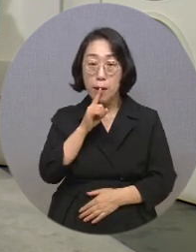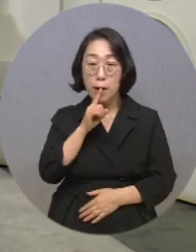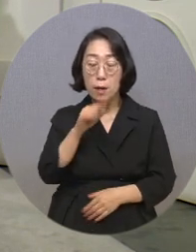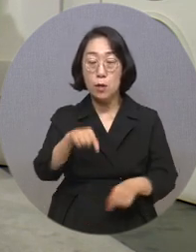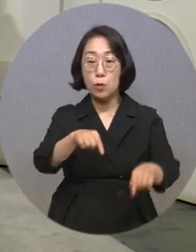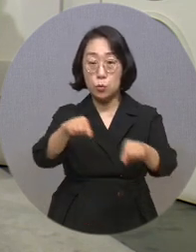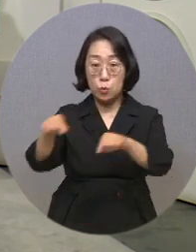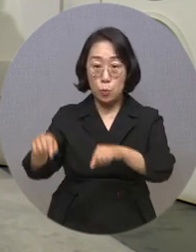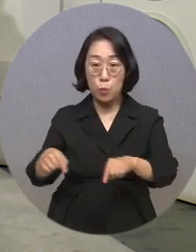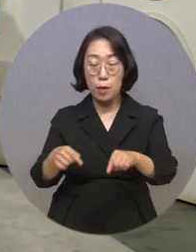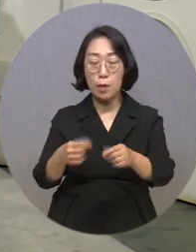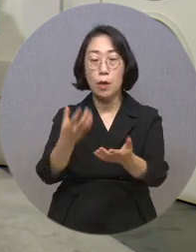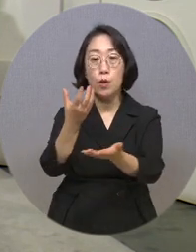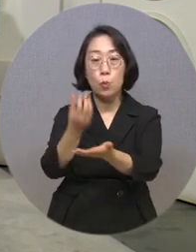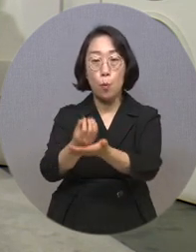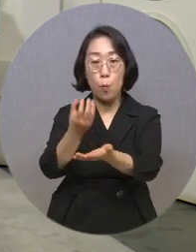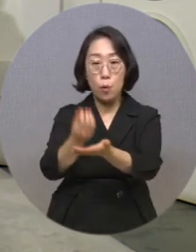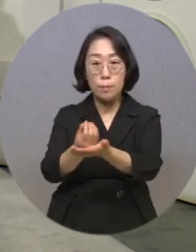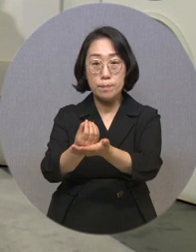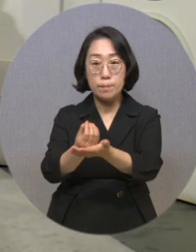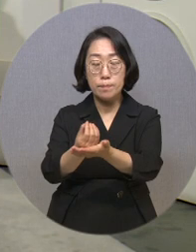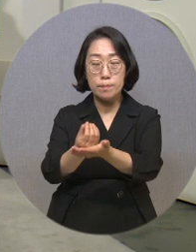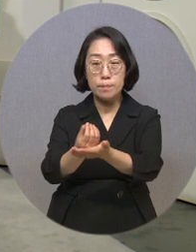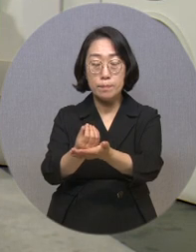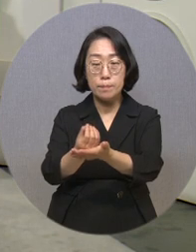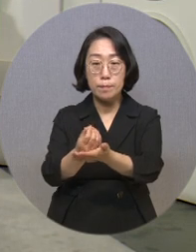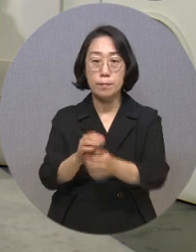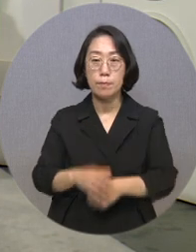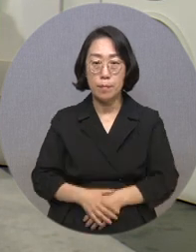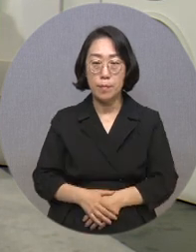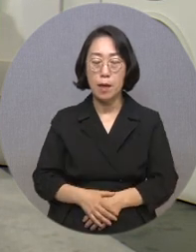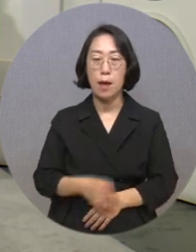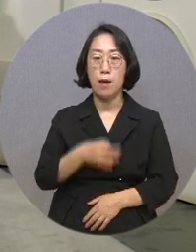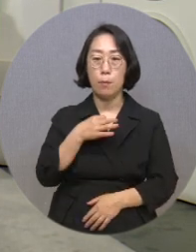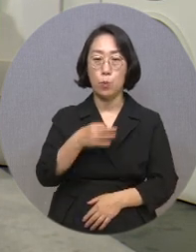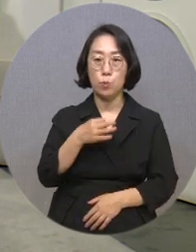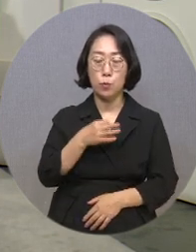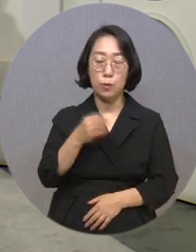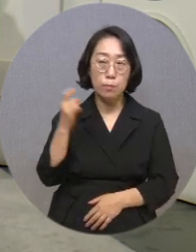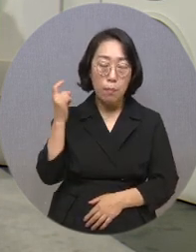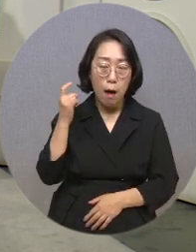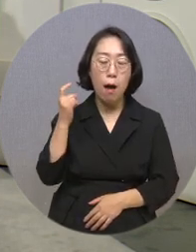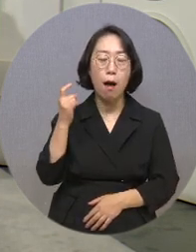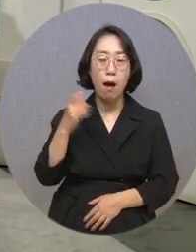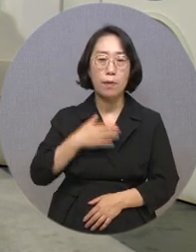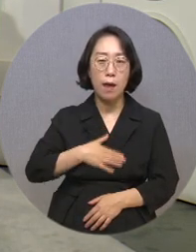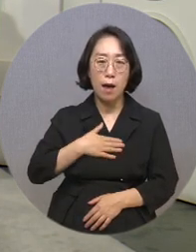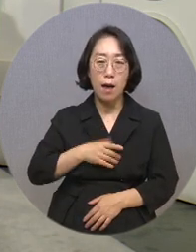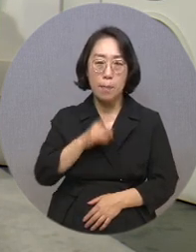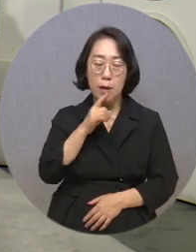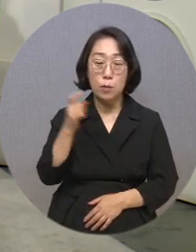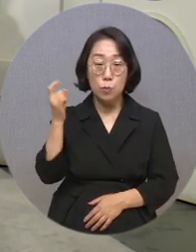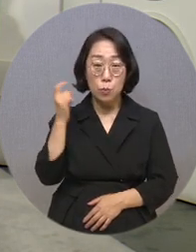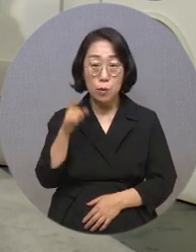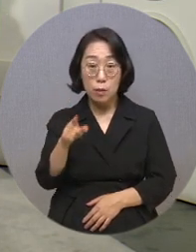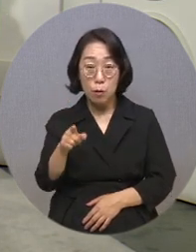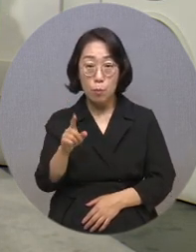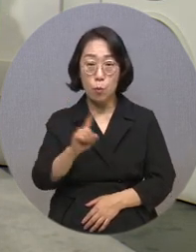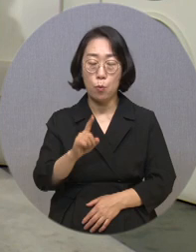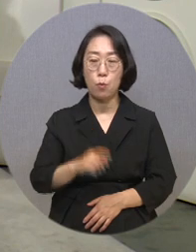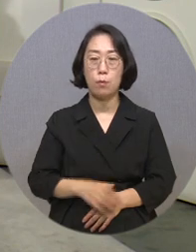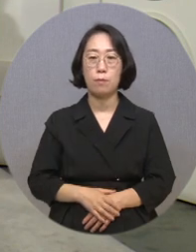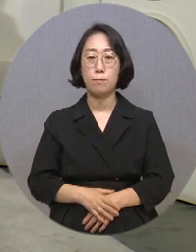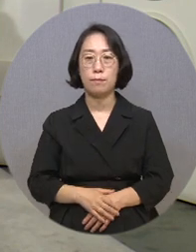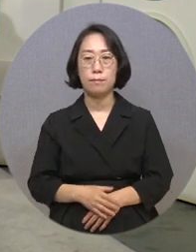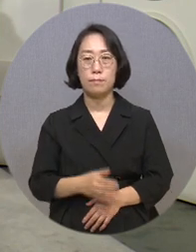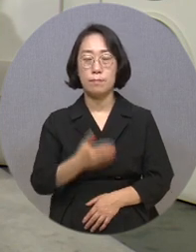있는 녹음기를 놓고 소리 내서 읽다 보면은 발성도 좋아지고 아, 내가 이렇게 하니까 이 소리가 안